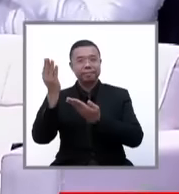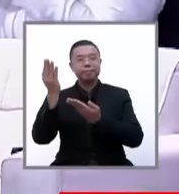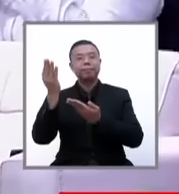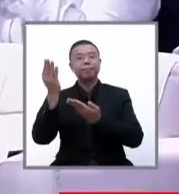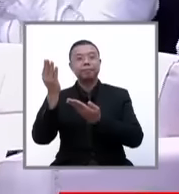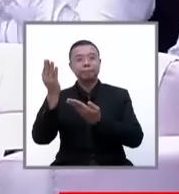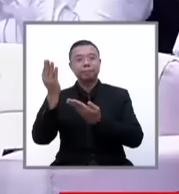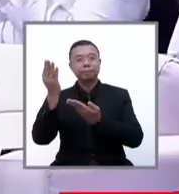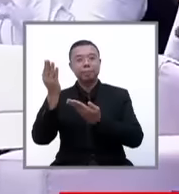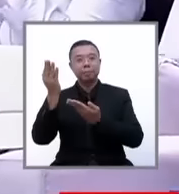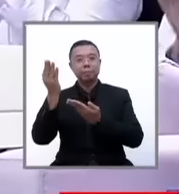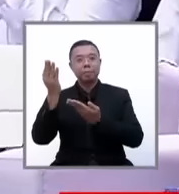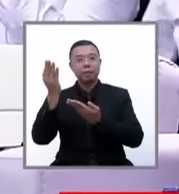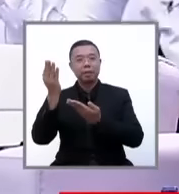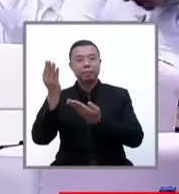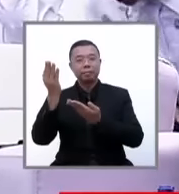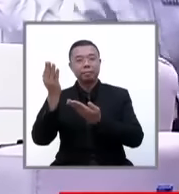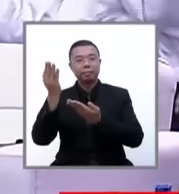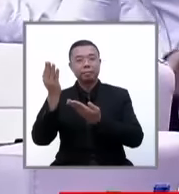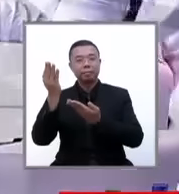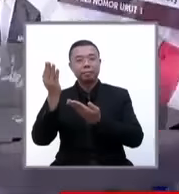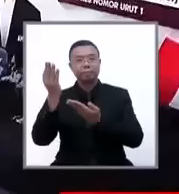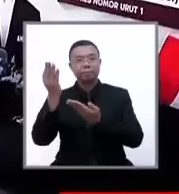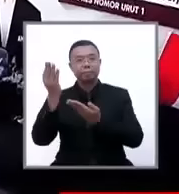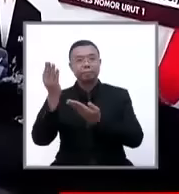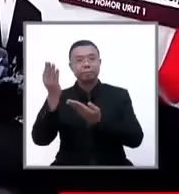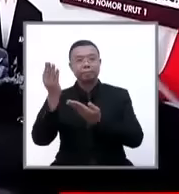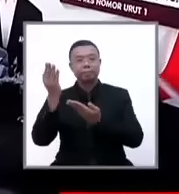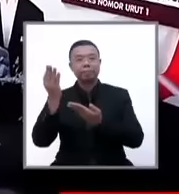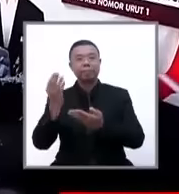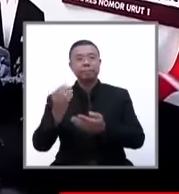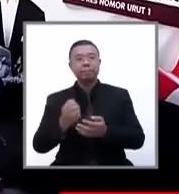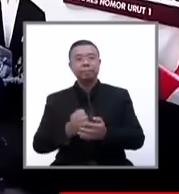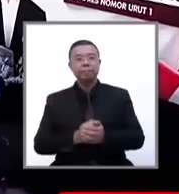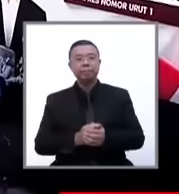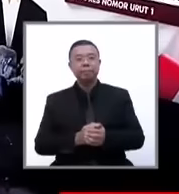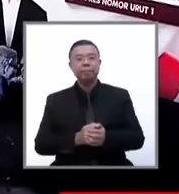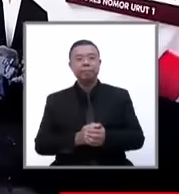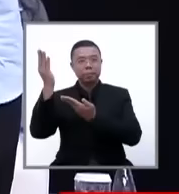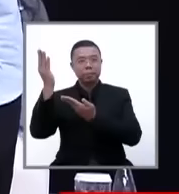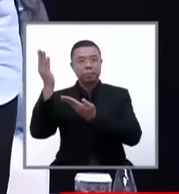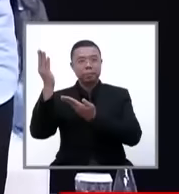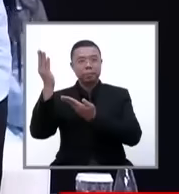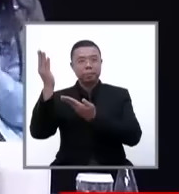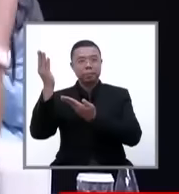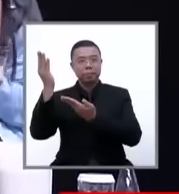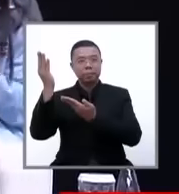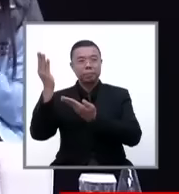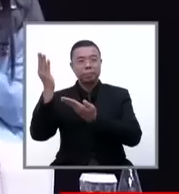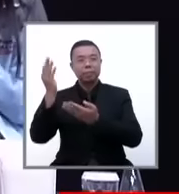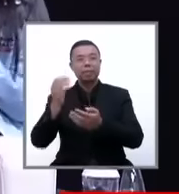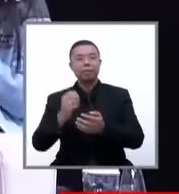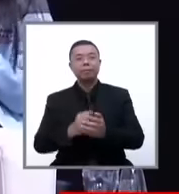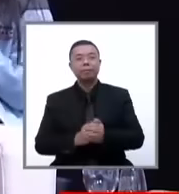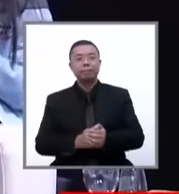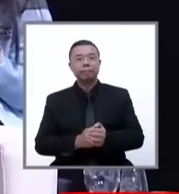bensin gitu ya. Dimulai dari nol, tidak. Tapi orang menonton debat umumnya sudah dibimbing